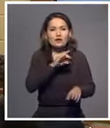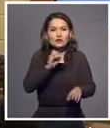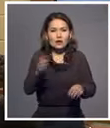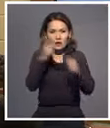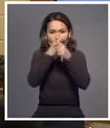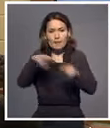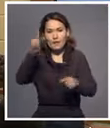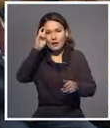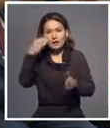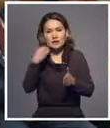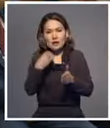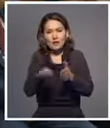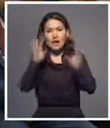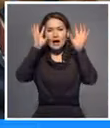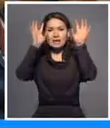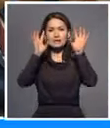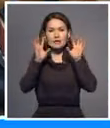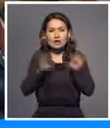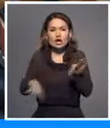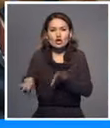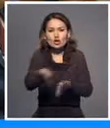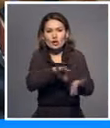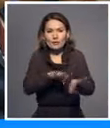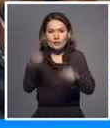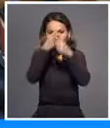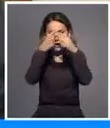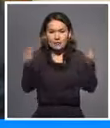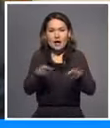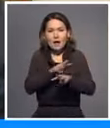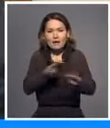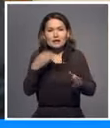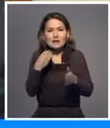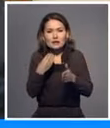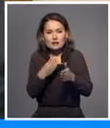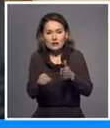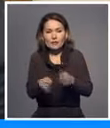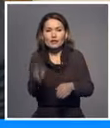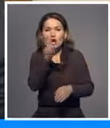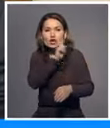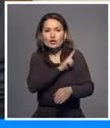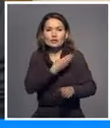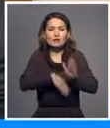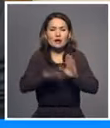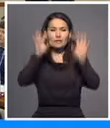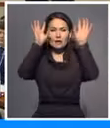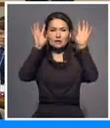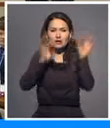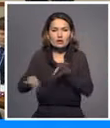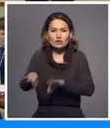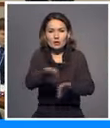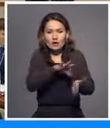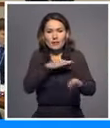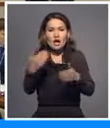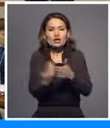мәлімдеді. Мемлекеттік сатып алулар туралы заң жобасын таныстырған министрдің айтуынша, сатып алу жолын жеңілдету үшін заң жобасы арқылы